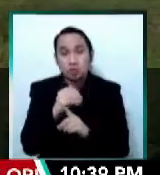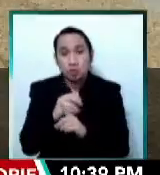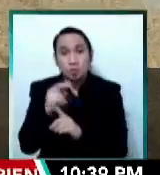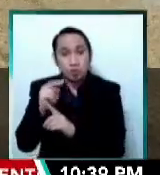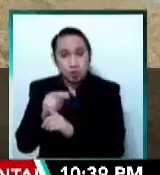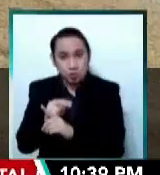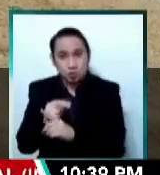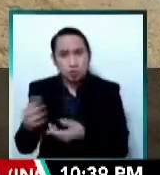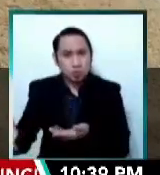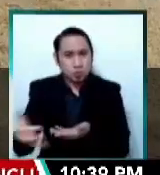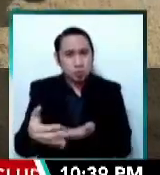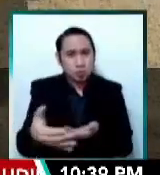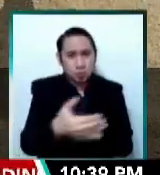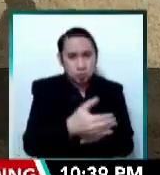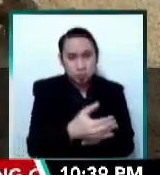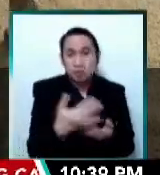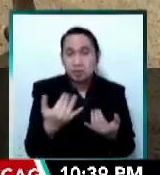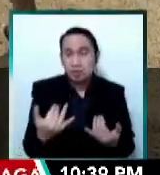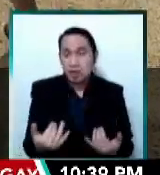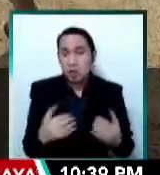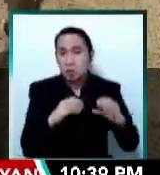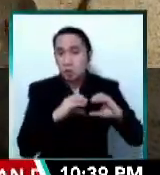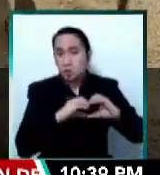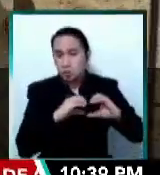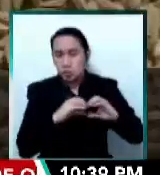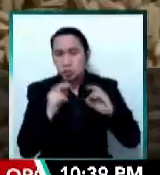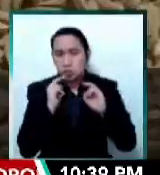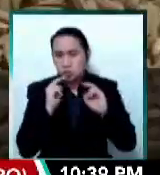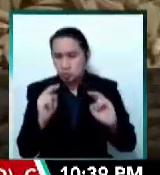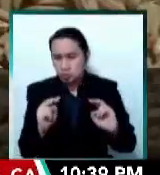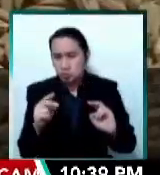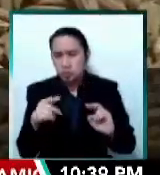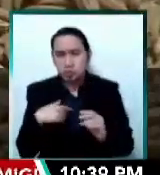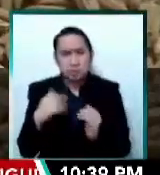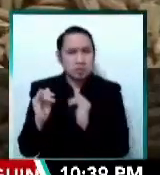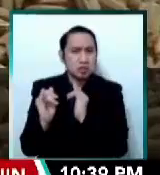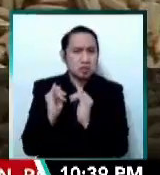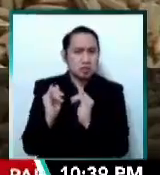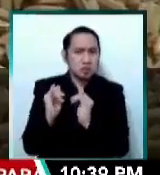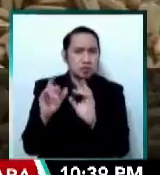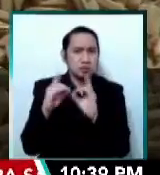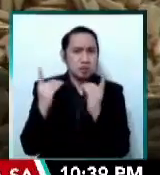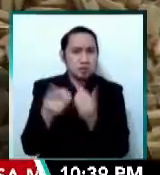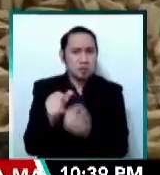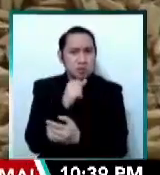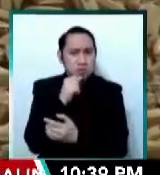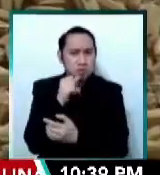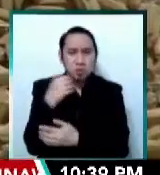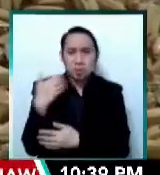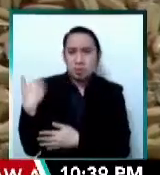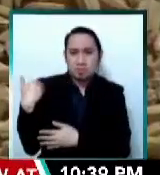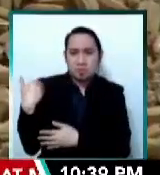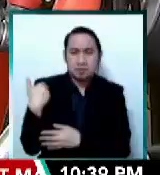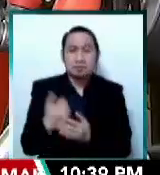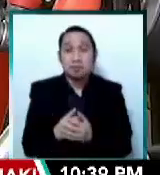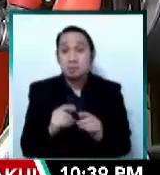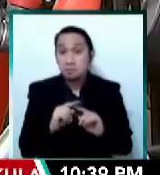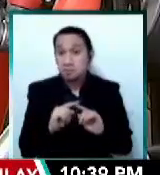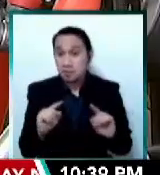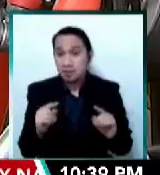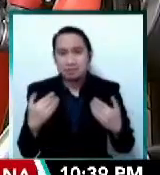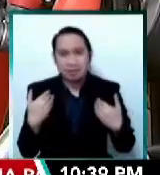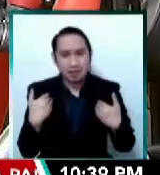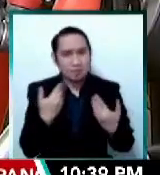Sinisika pa ng GMA News na makuha ang pahayag ng Department of Agriculture tungkol dito. Pero may good news naman para sa